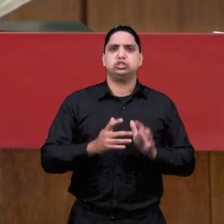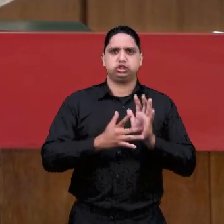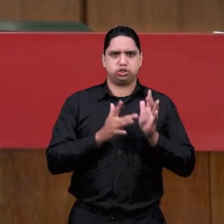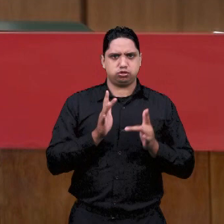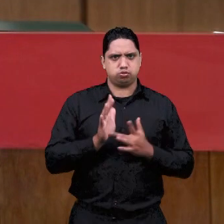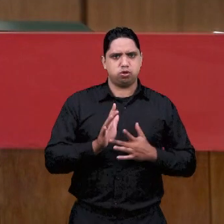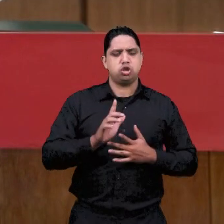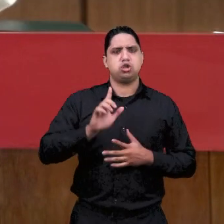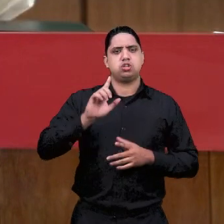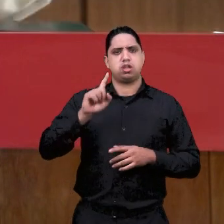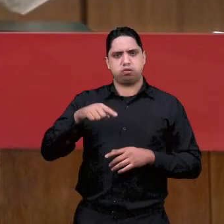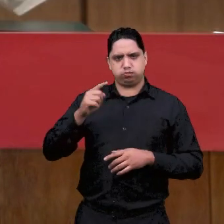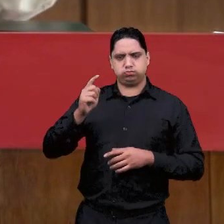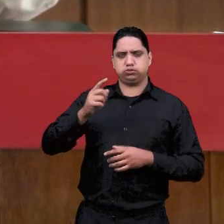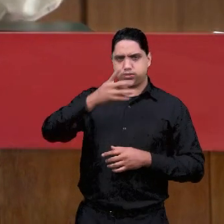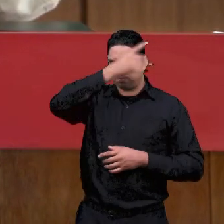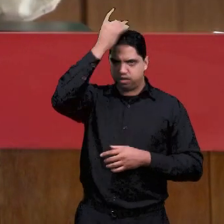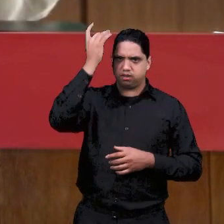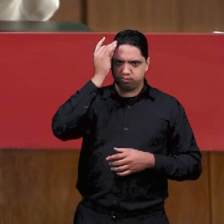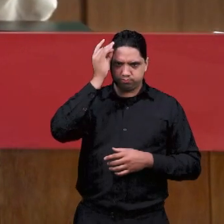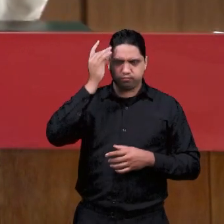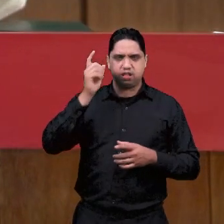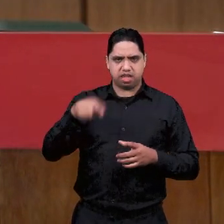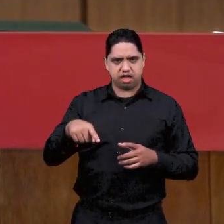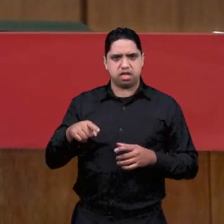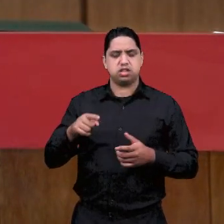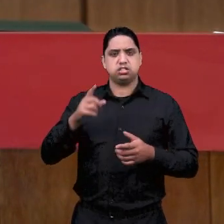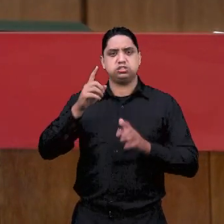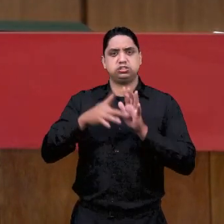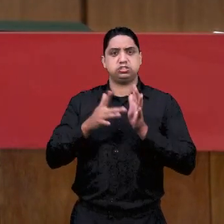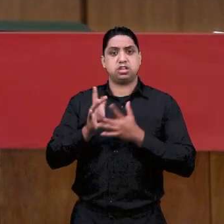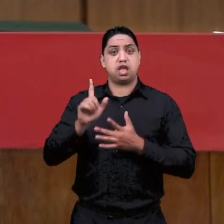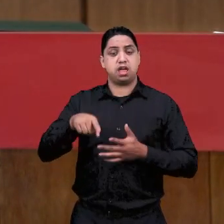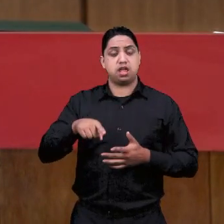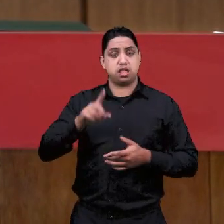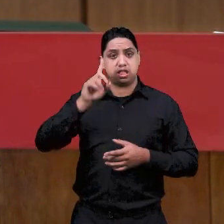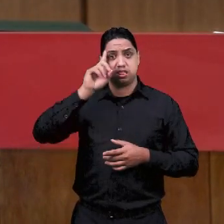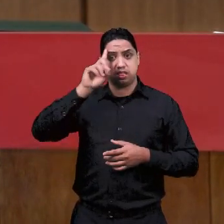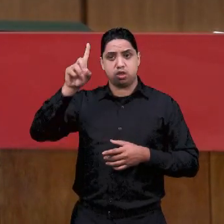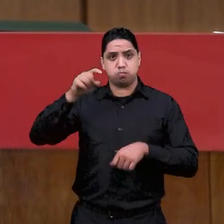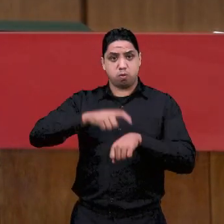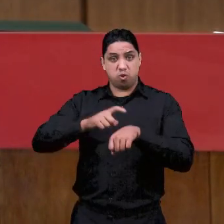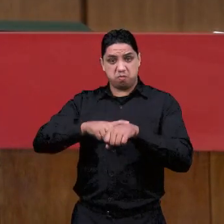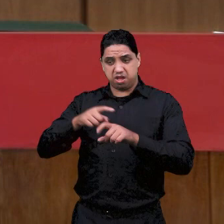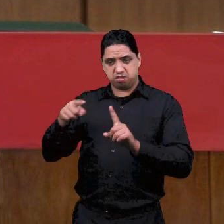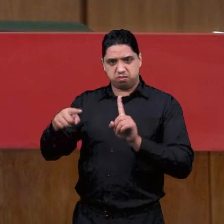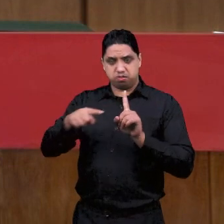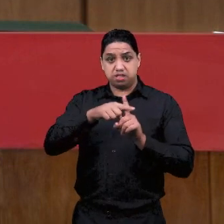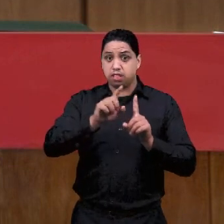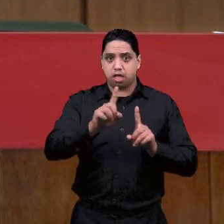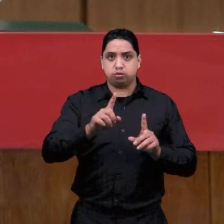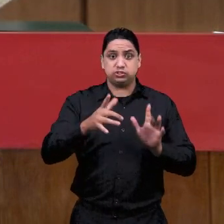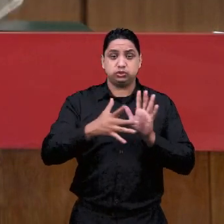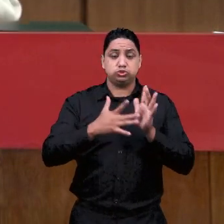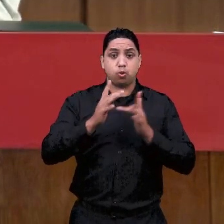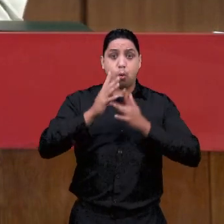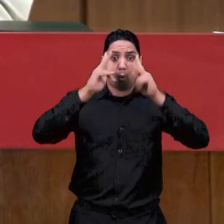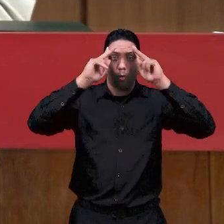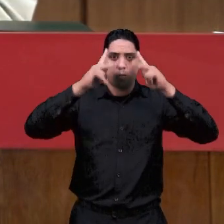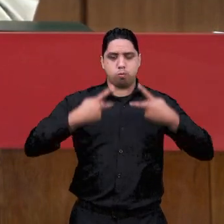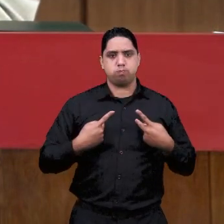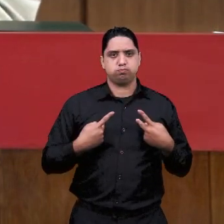disent que Jésus était Dieu quand il est allé au Calvaire. Non, il était un homme.